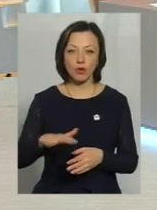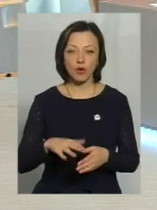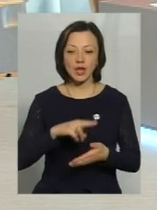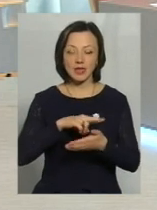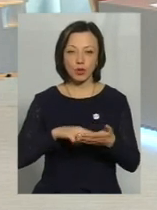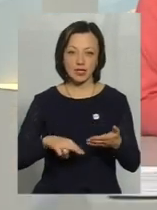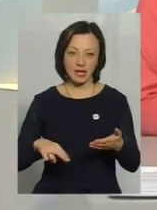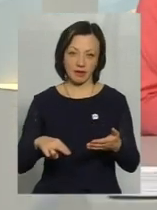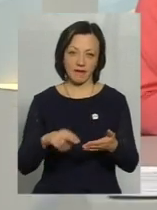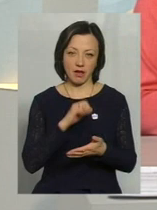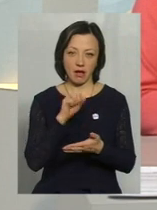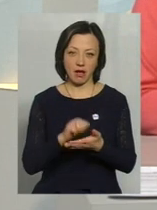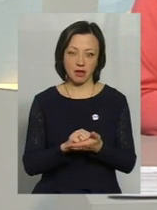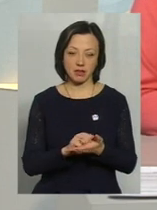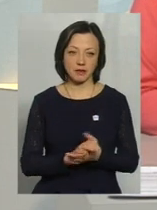сертифікації.